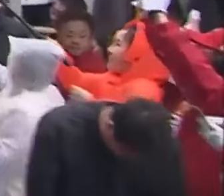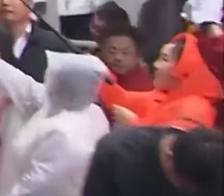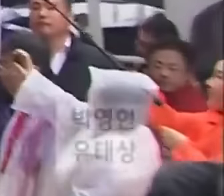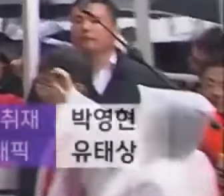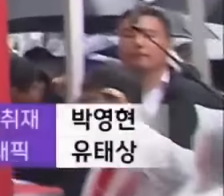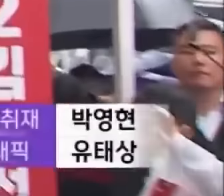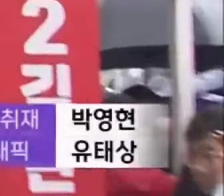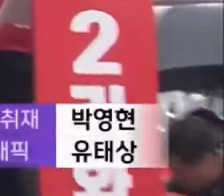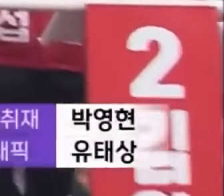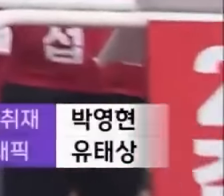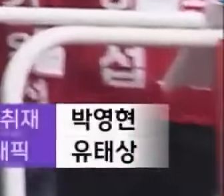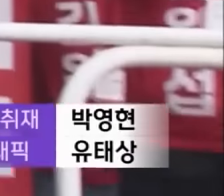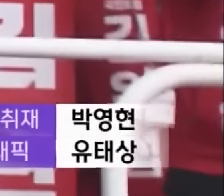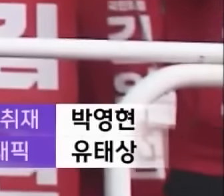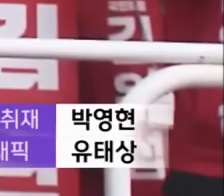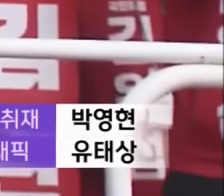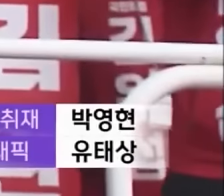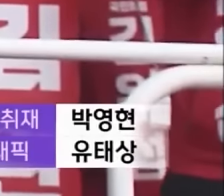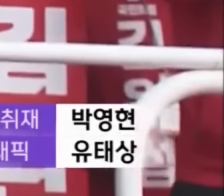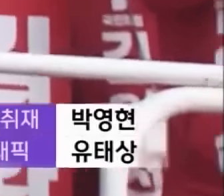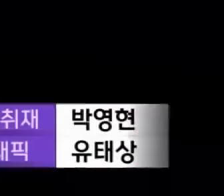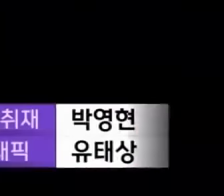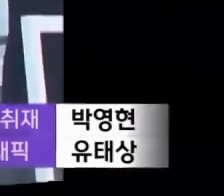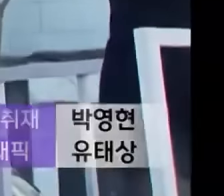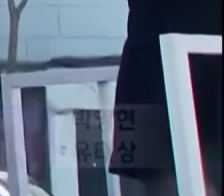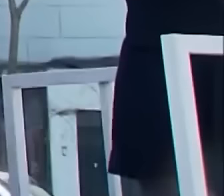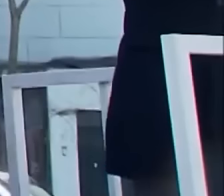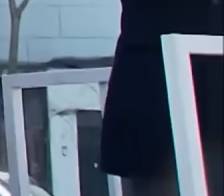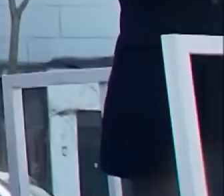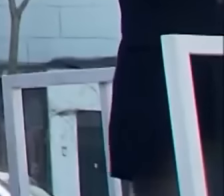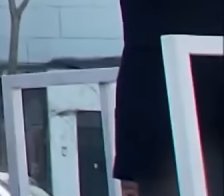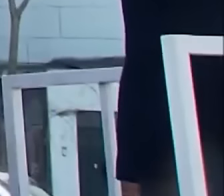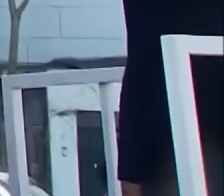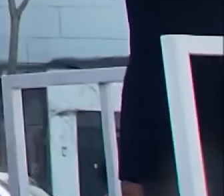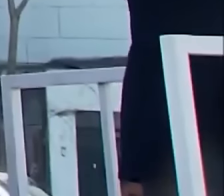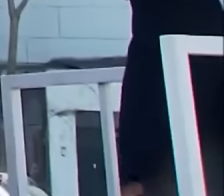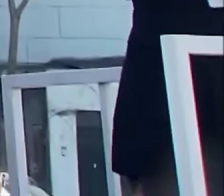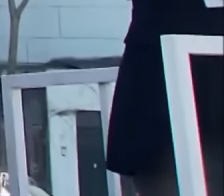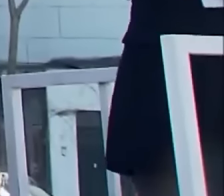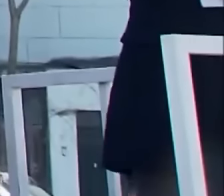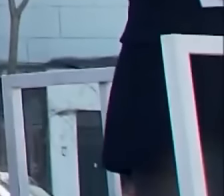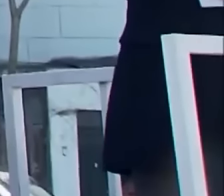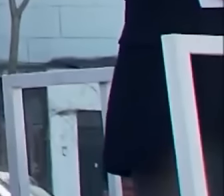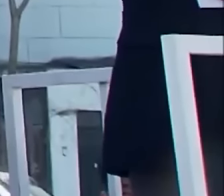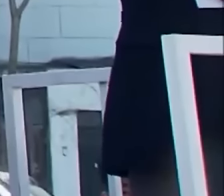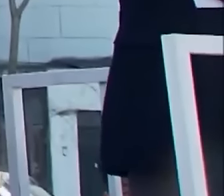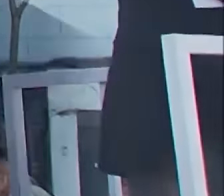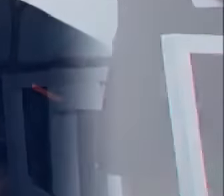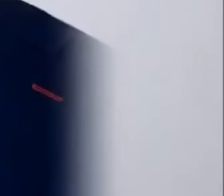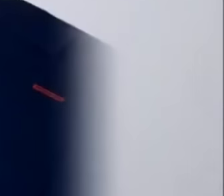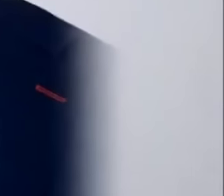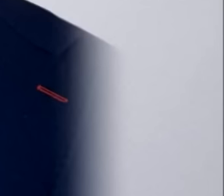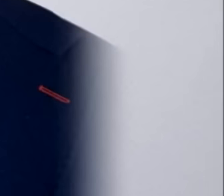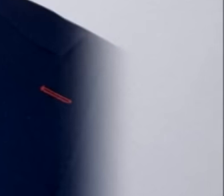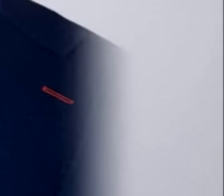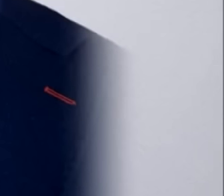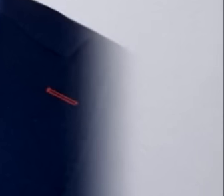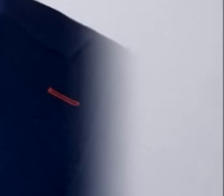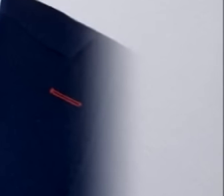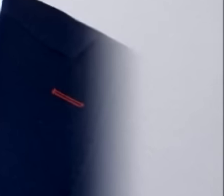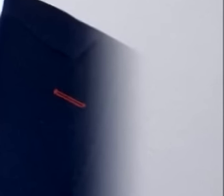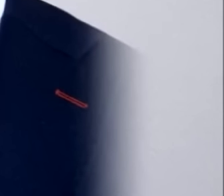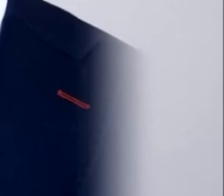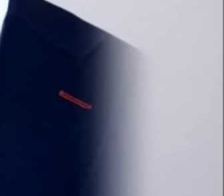여당의 힘을 실어줘야 한다 42.5% 야당의 힘을 실어줘야 한다는 48.5% 균형을